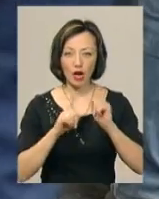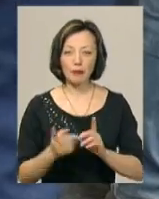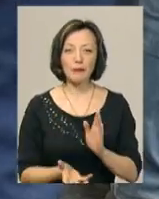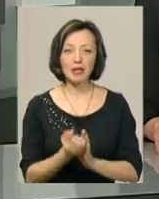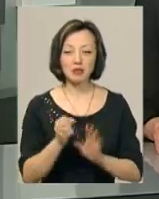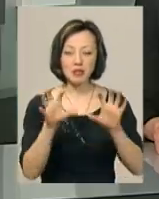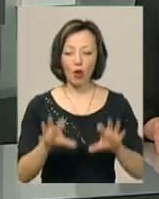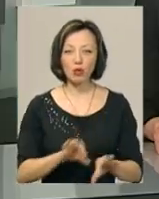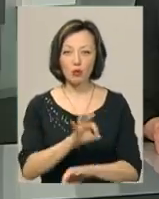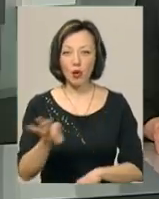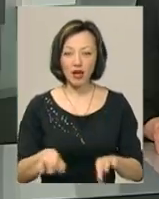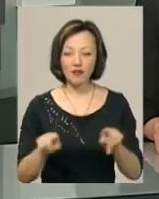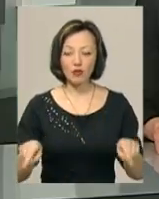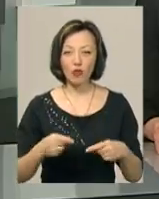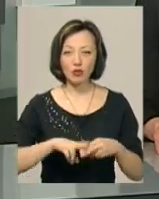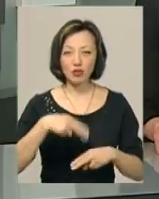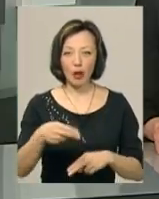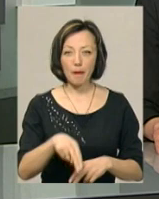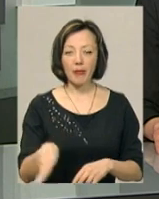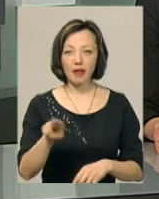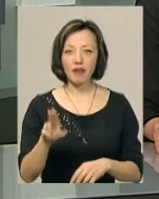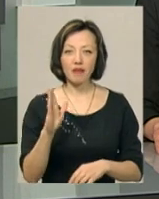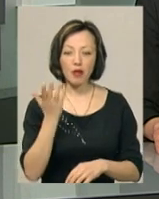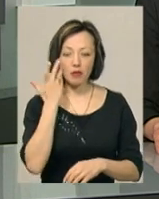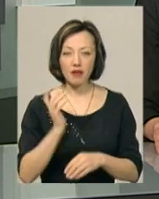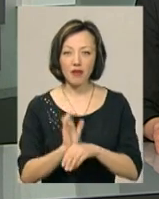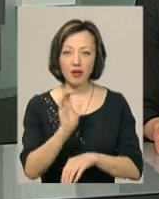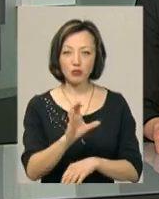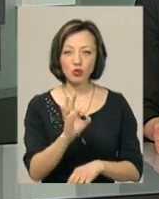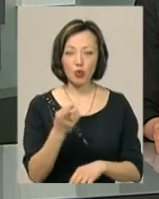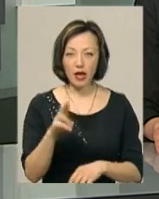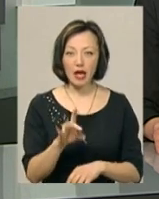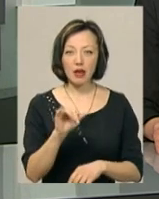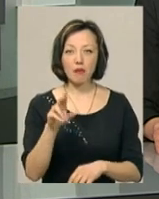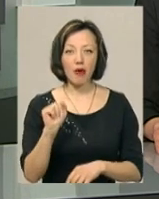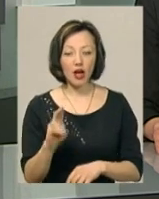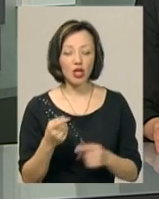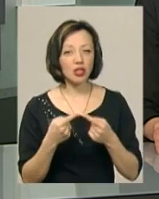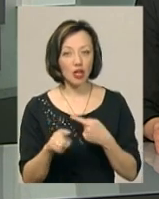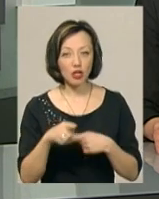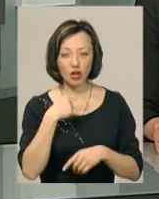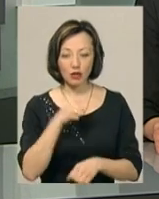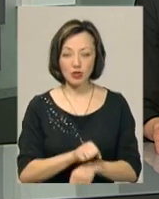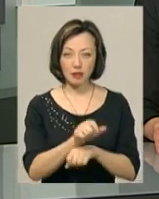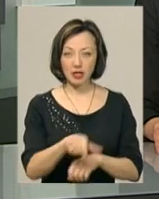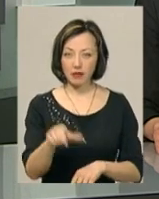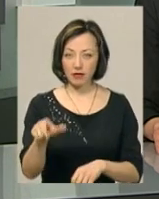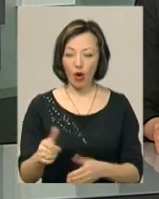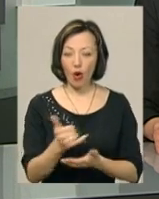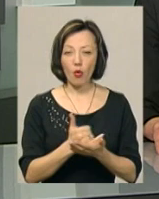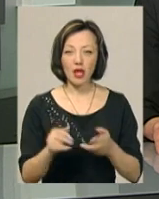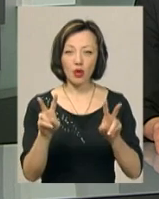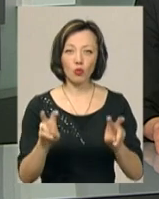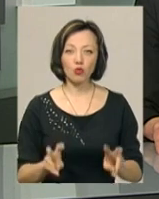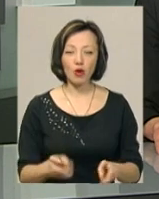підтримати законопроект, який відновлює відшкодування ПДВ при експорті сої та ріпаку. Інакше, за словами мітингувальників, олійні